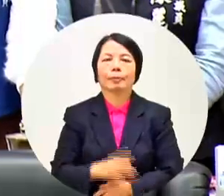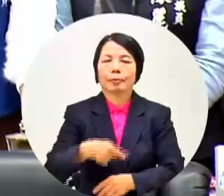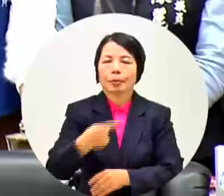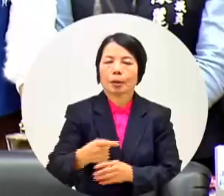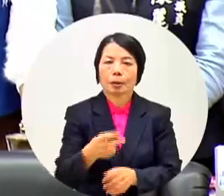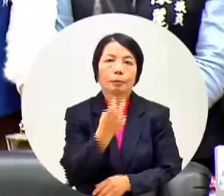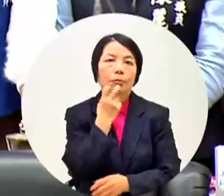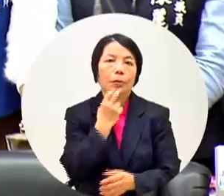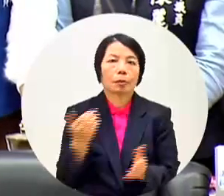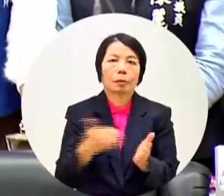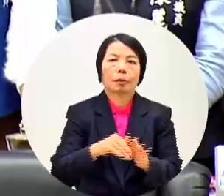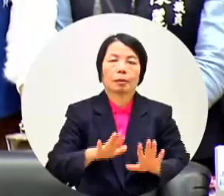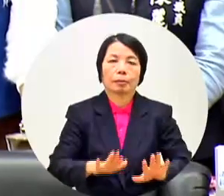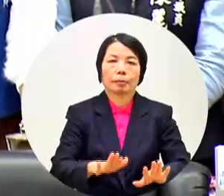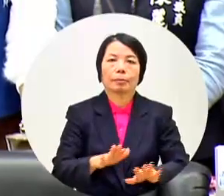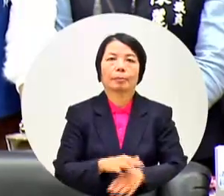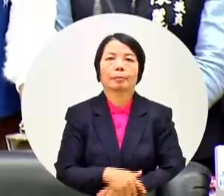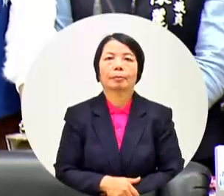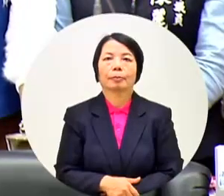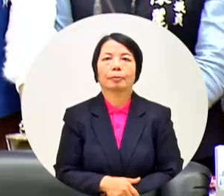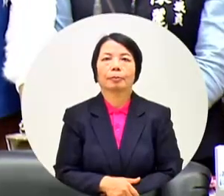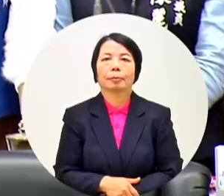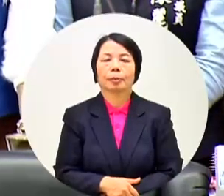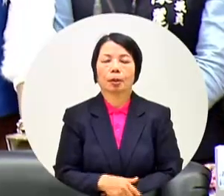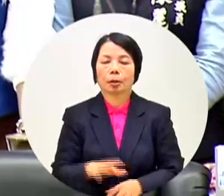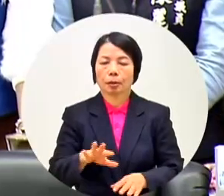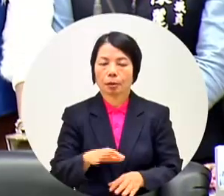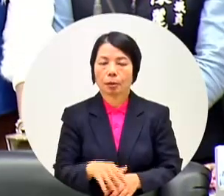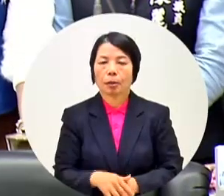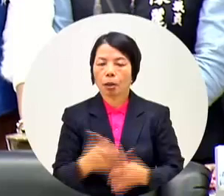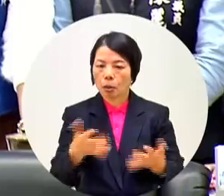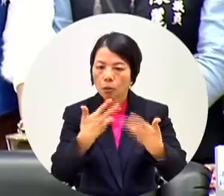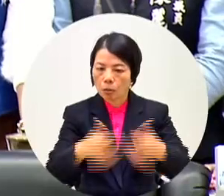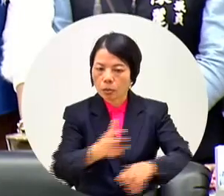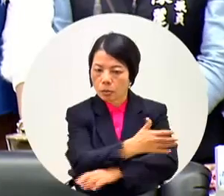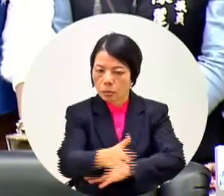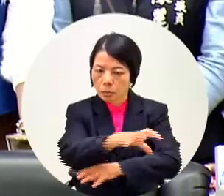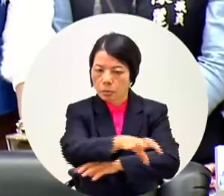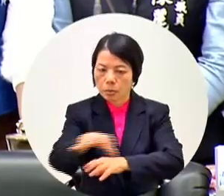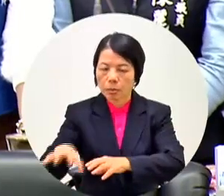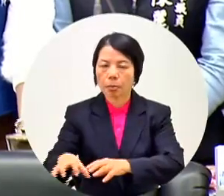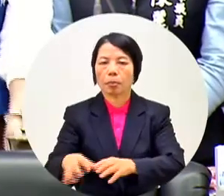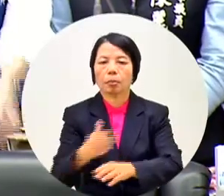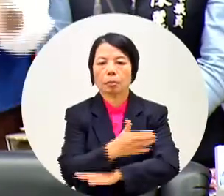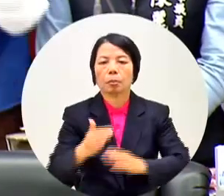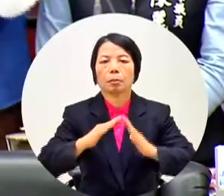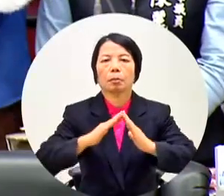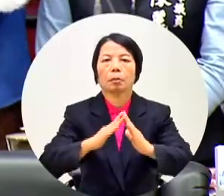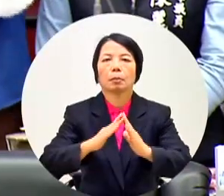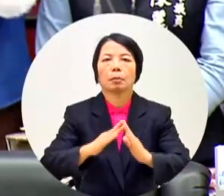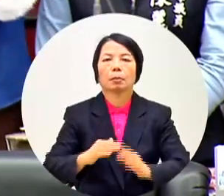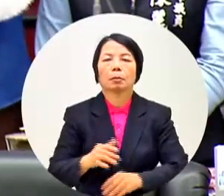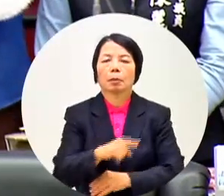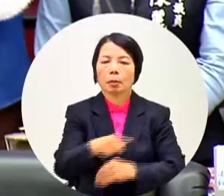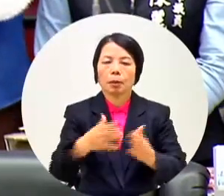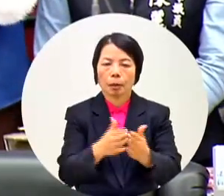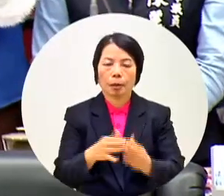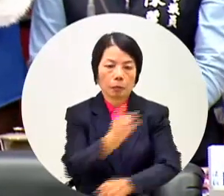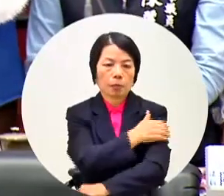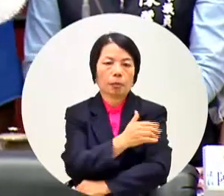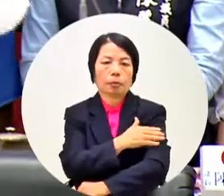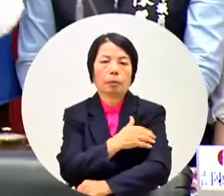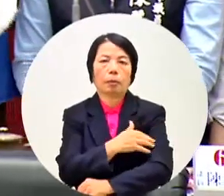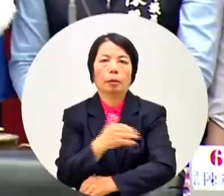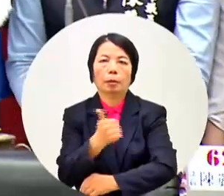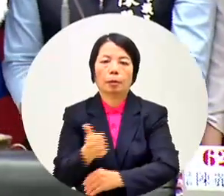非常多的各县市或是中央，我们最知道的陈菊市长陈其迈要去当行政院院长，在中央的行